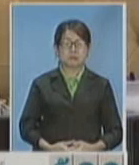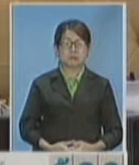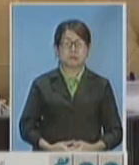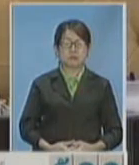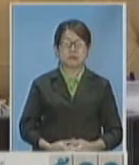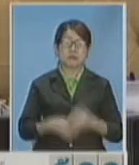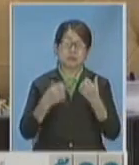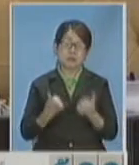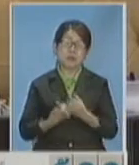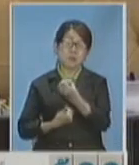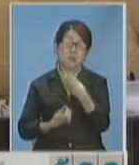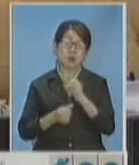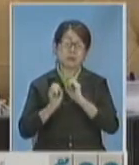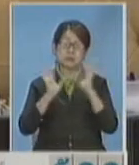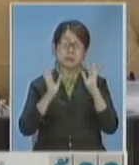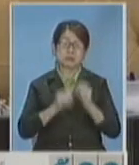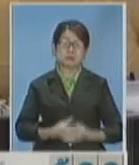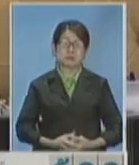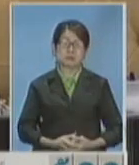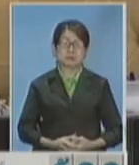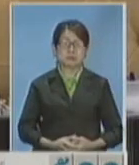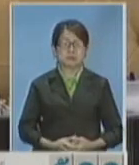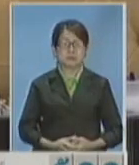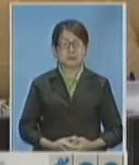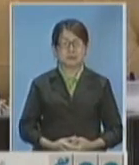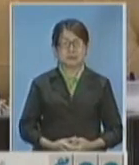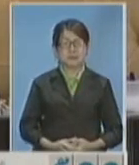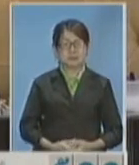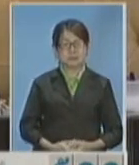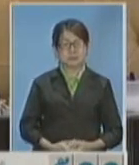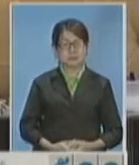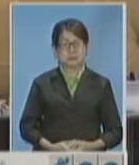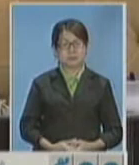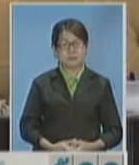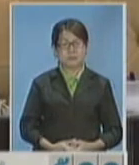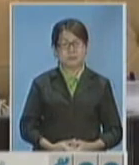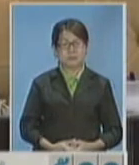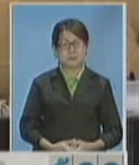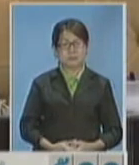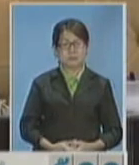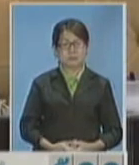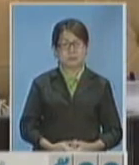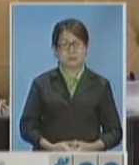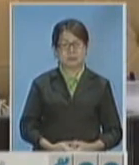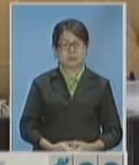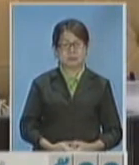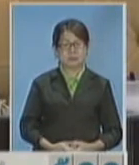ก็เมื่อกี้ท่านพูดชัด ผมบอกว่าเห็นด้วยและไม่เห็นด้วยตัวที่ไม่เห็นด้วยท่านอยู่ที่ไหนล่ะท่านทำไม